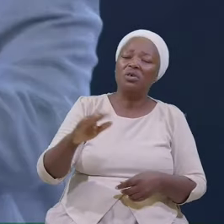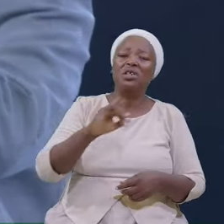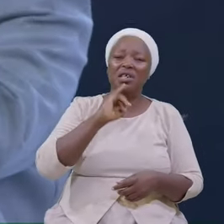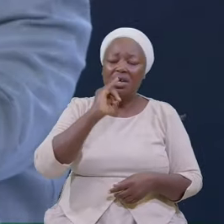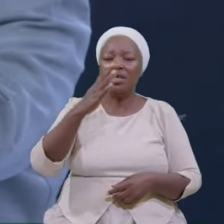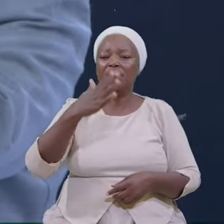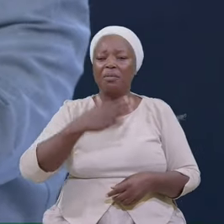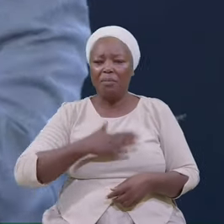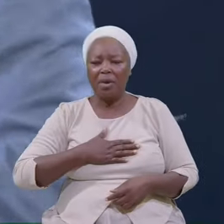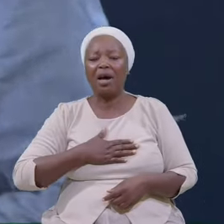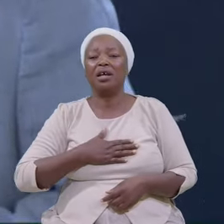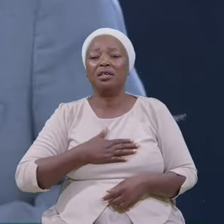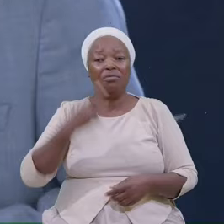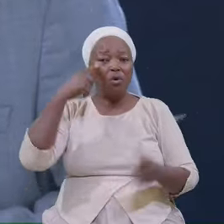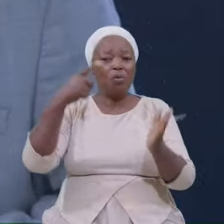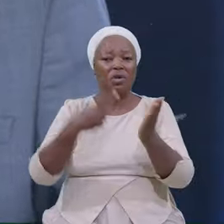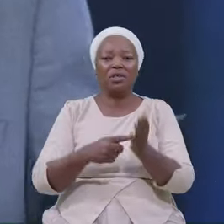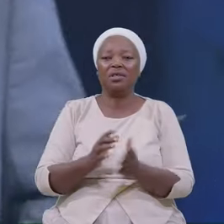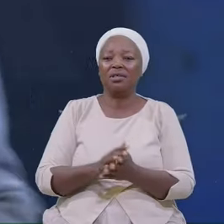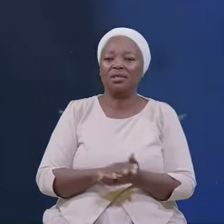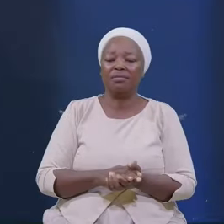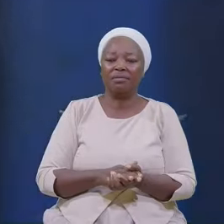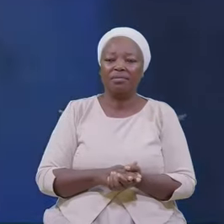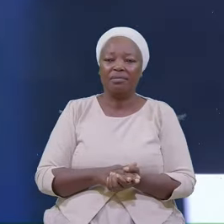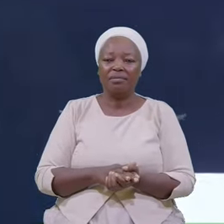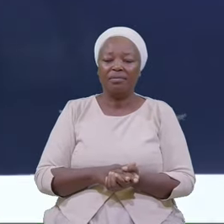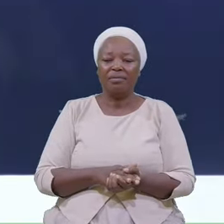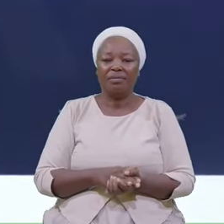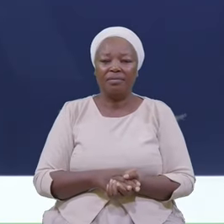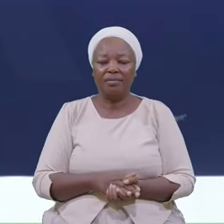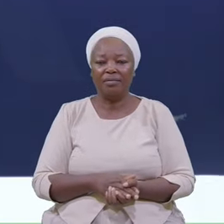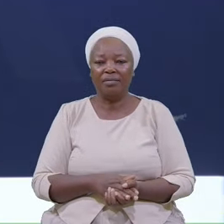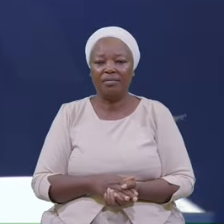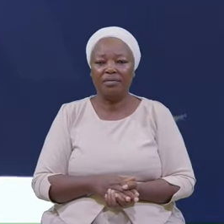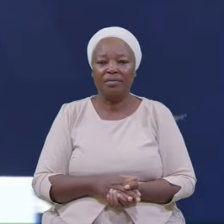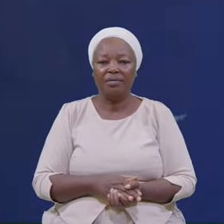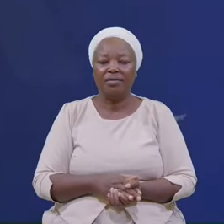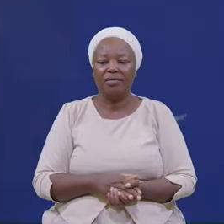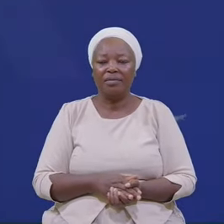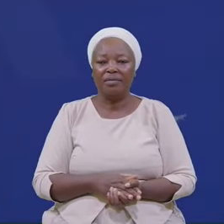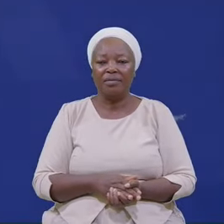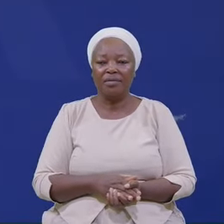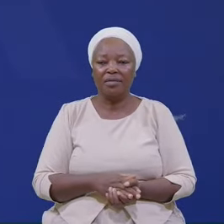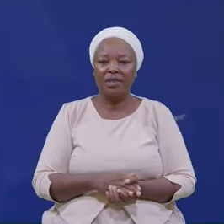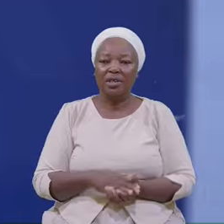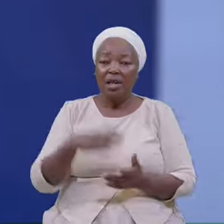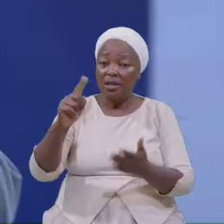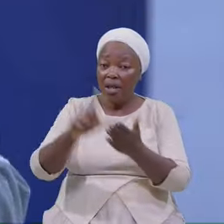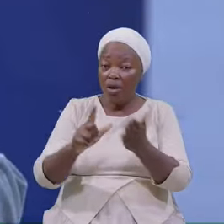my witness. Ouais, c'est la loi là que tu violes, et un peu de choses. Ton véhicule, le chaos, tu vas